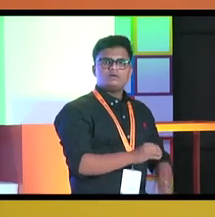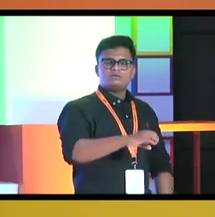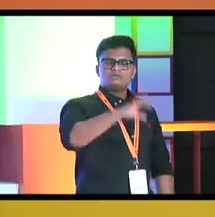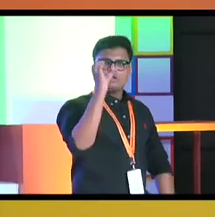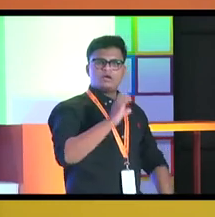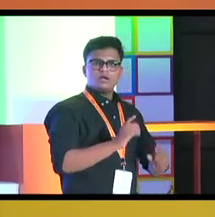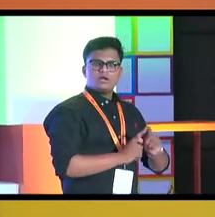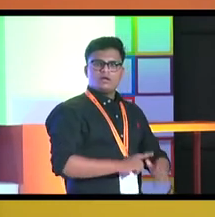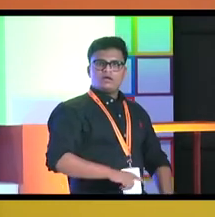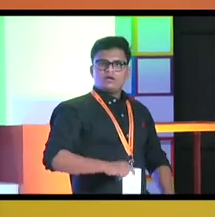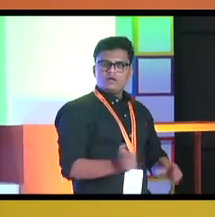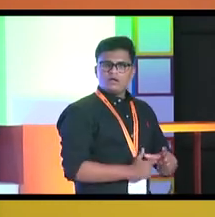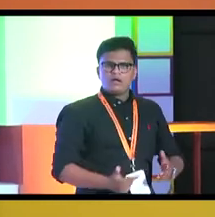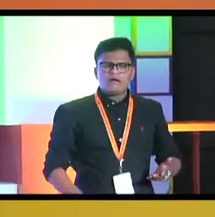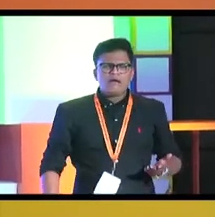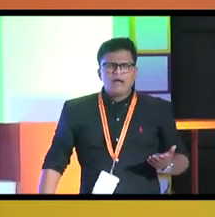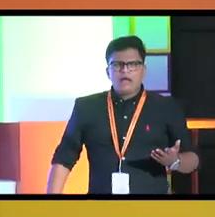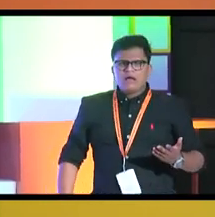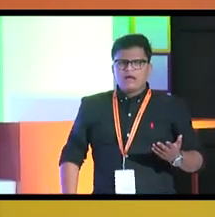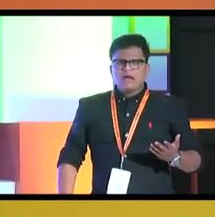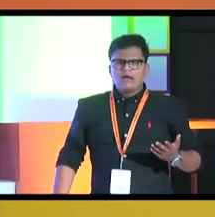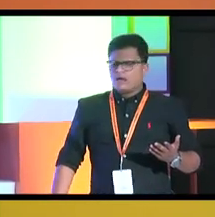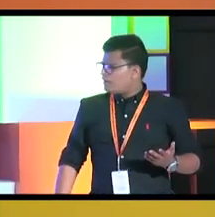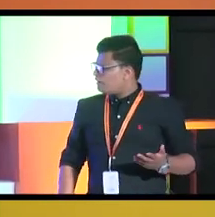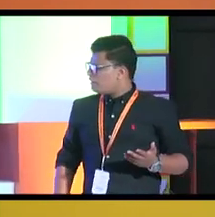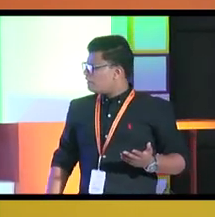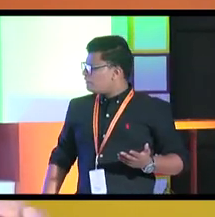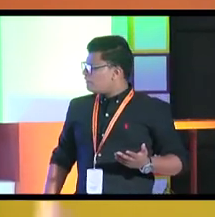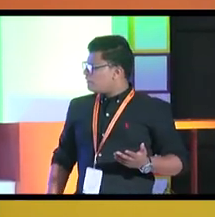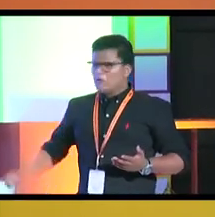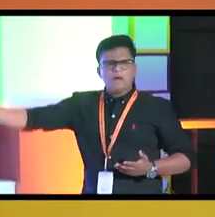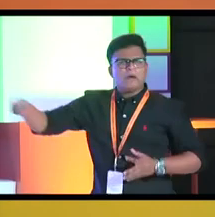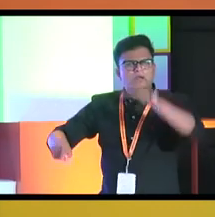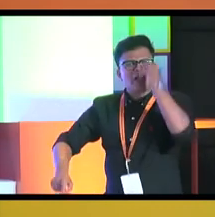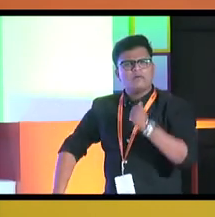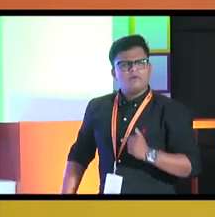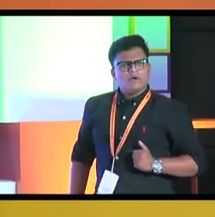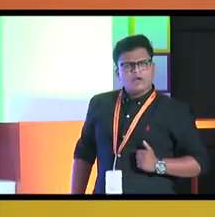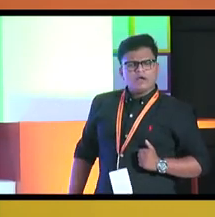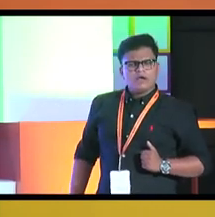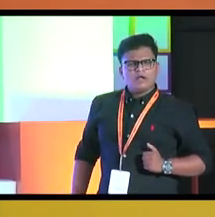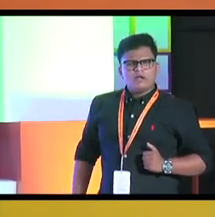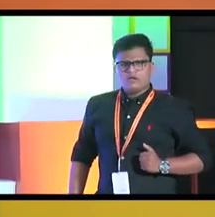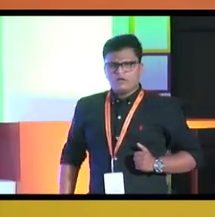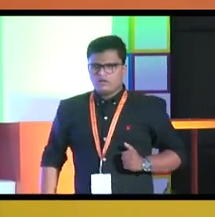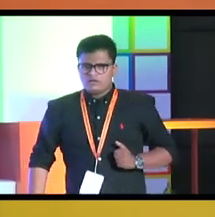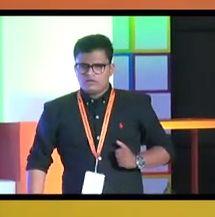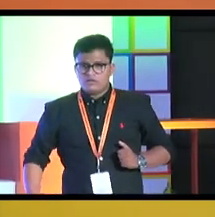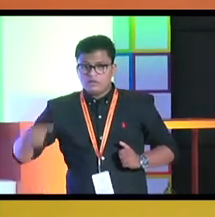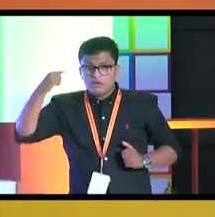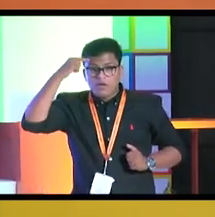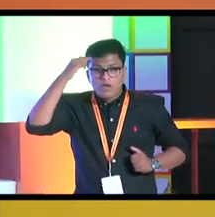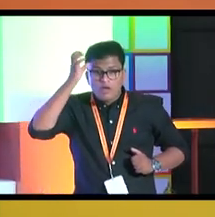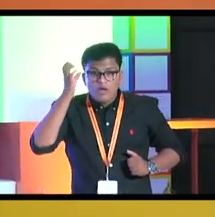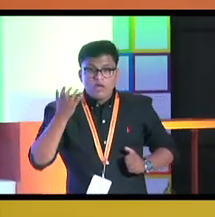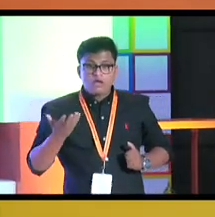इट, मेरे मुंह से एकदम निकला तूने कैसे सीखा, और साथ आया मेंटली रिटार्डेड बच्चा बोलता